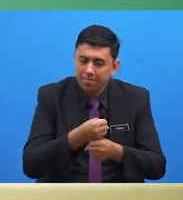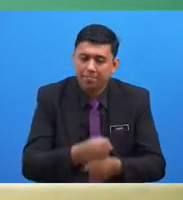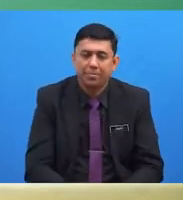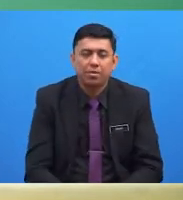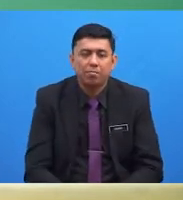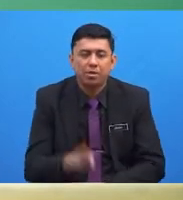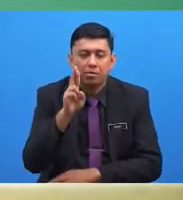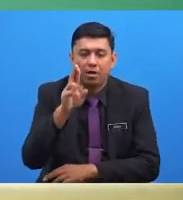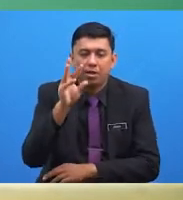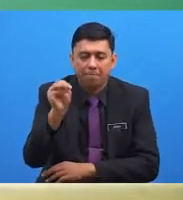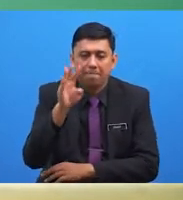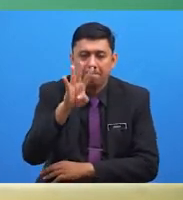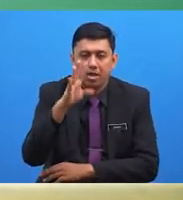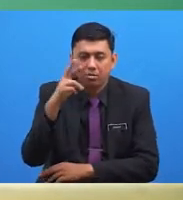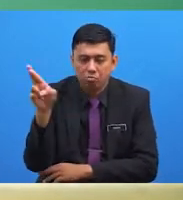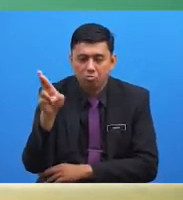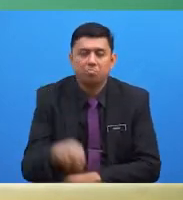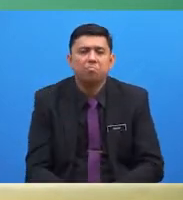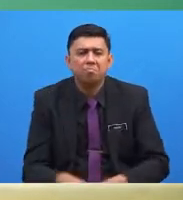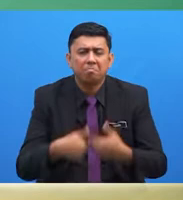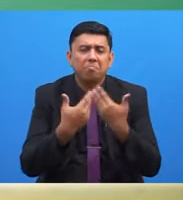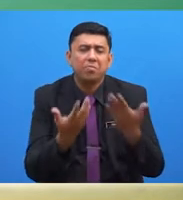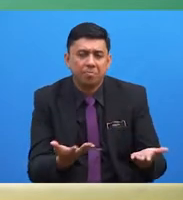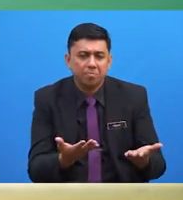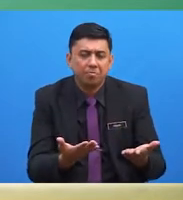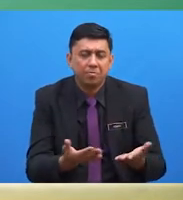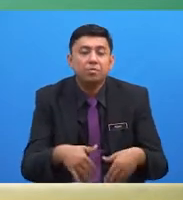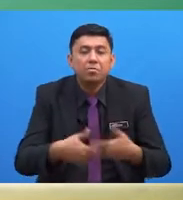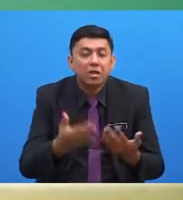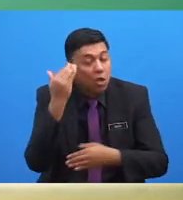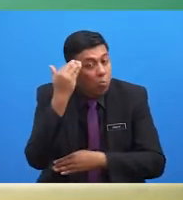sebanyak RM4,000. Bagaimana untuk mengetahuinya?